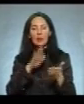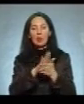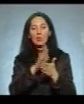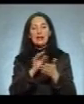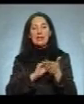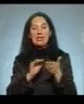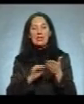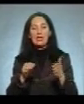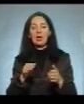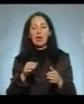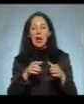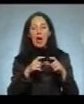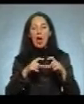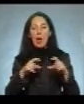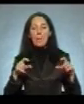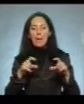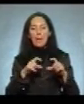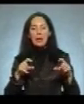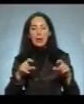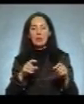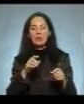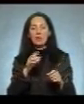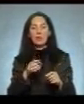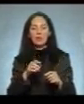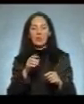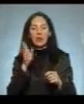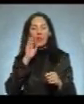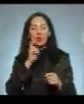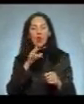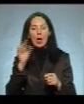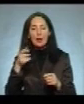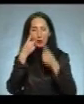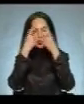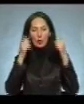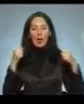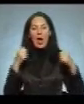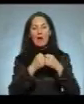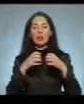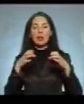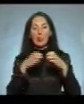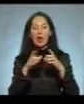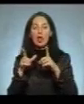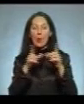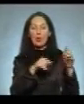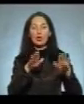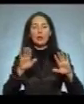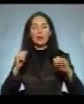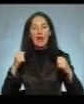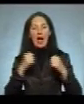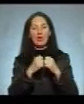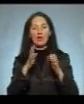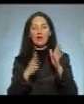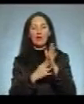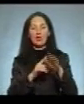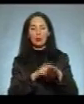підприємства «Тернопільводоканал» Наталя Чорна повідомила, аварійна бригада виїхала на місце аварії о 9 годині. Виїхавши на місце, аварійна